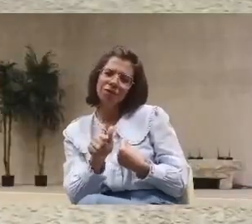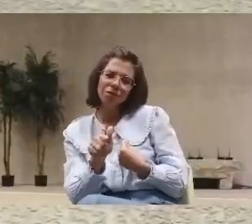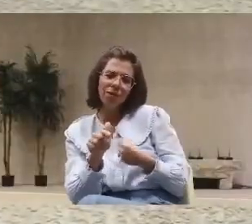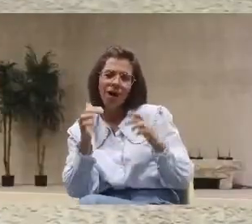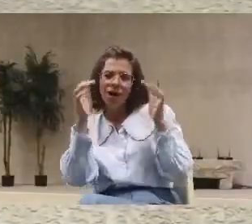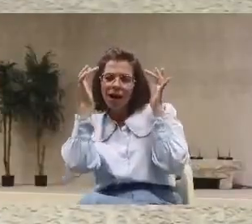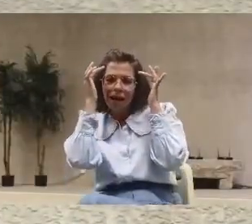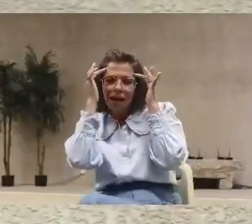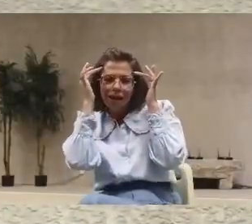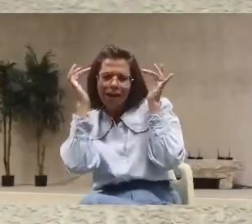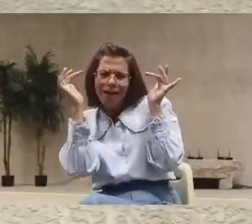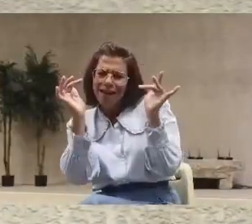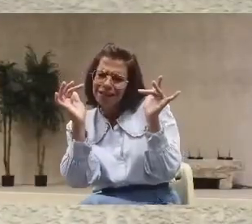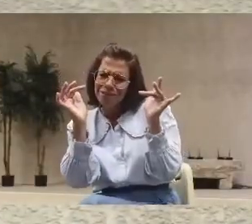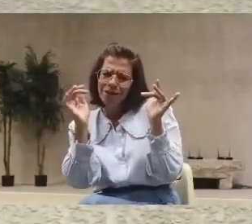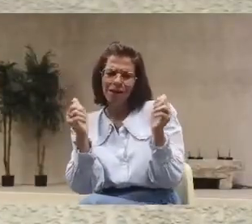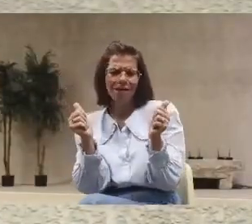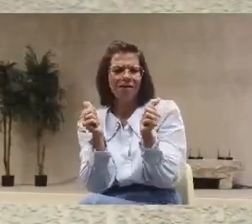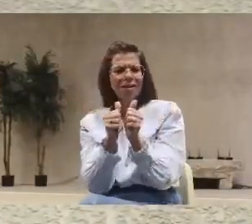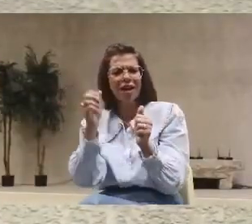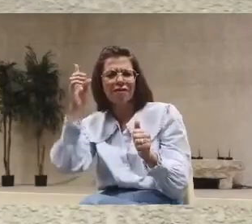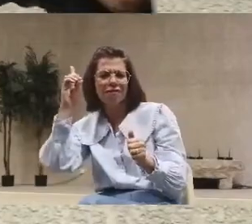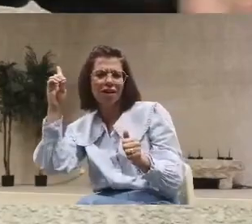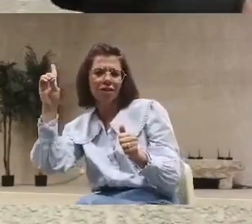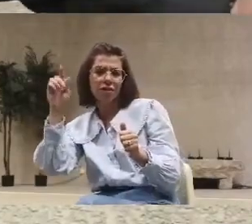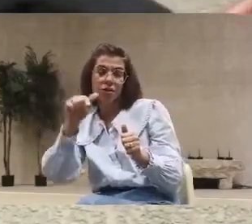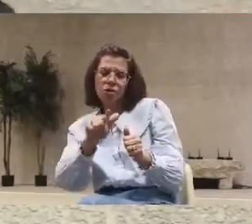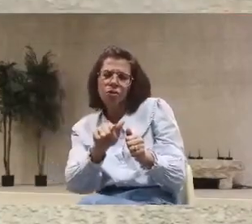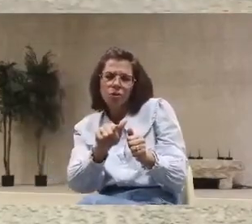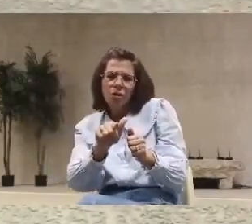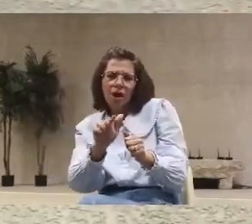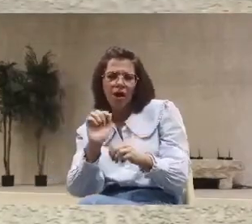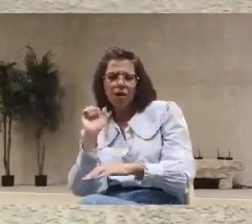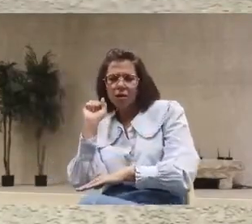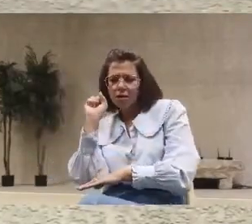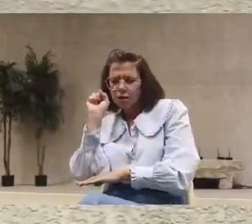approchez-vous de Dieu, soumettez-vous au Seigneur.